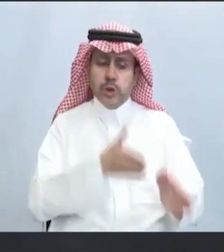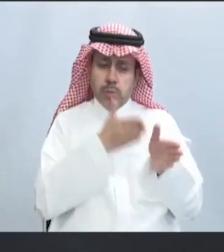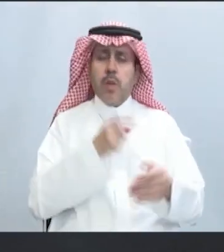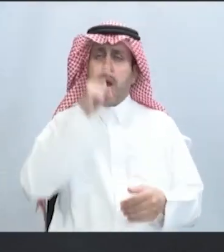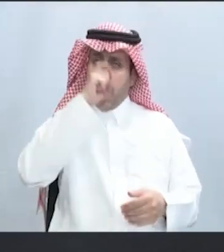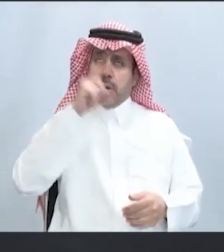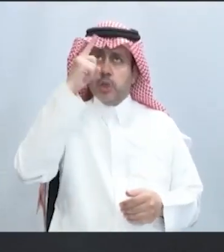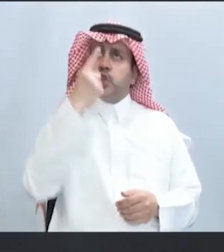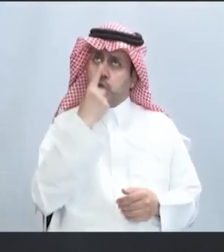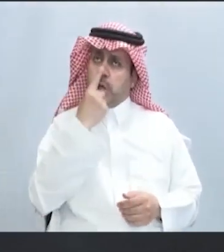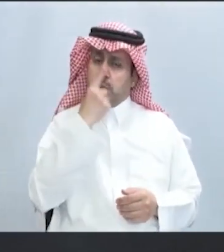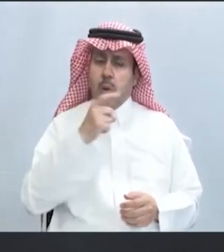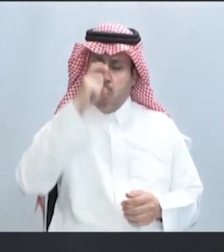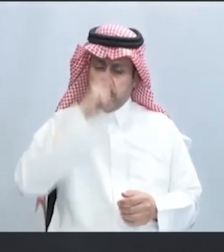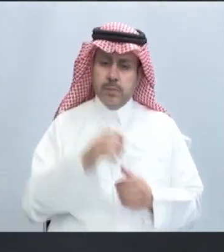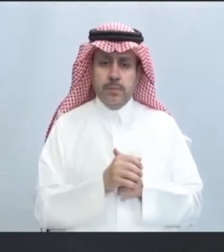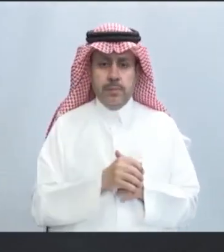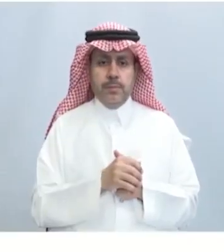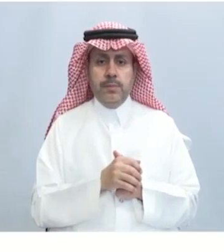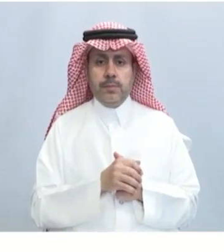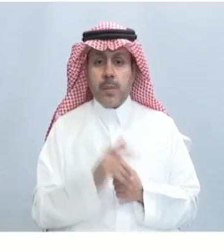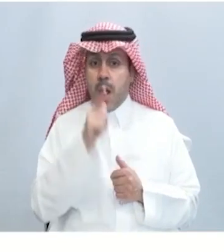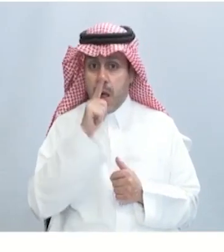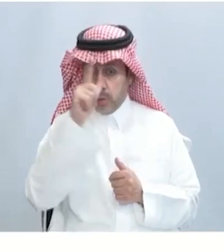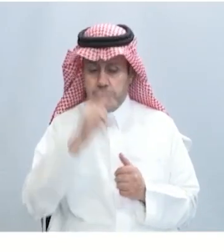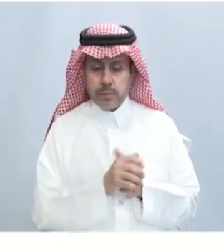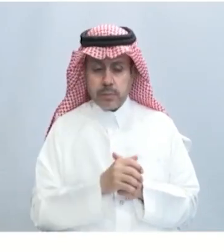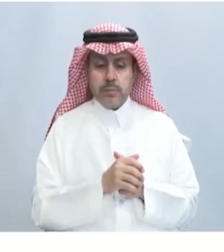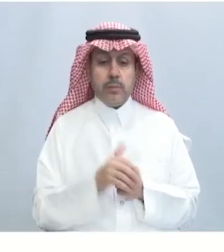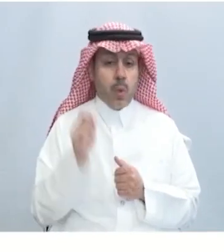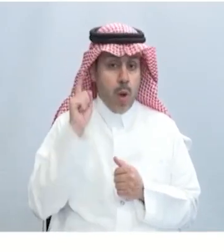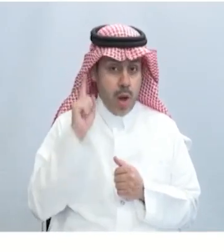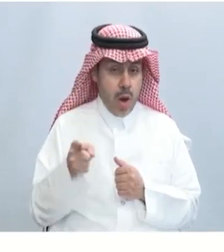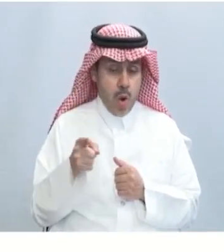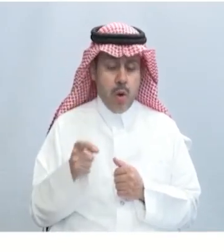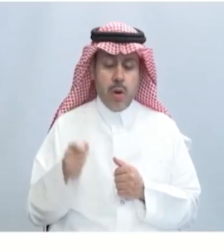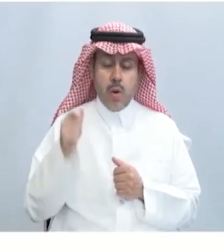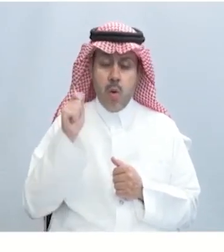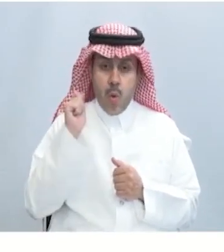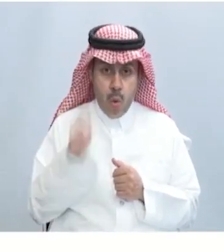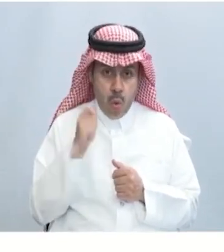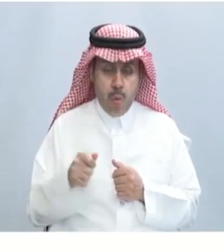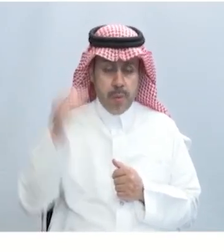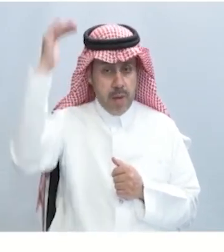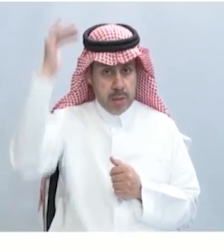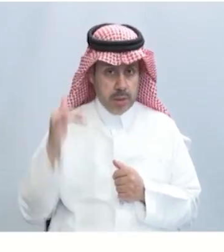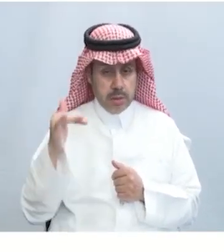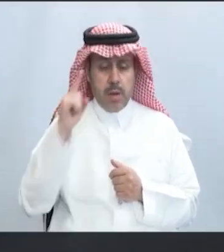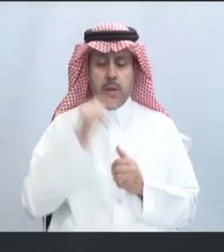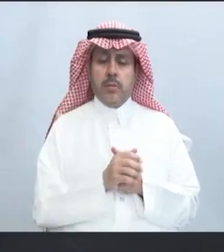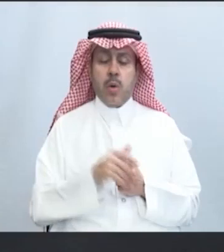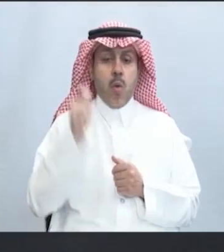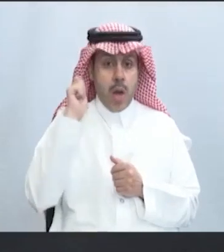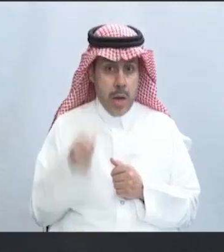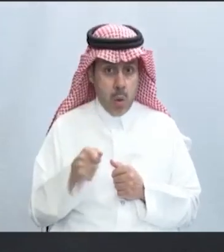الذي فرض هذا الامر لذلك يقول الله جل وعلا وان يحكم بينهم بما انزل الله فالله امرنا ان